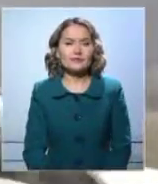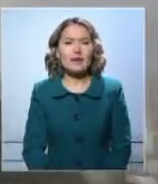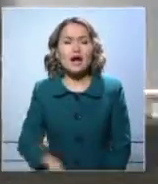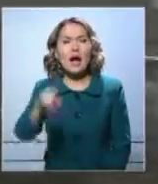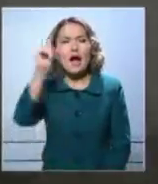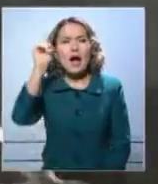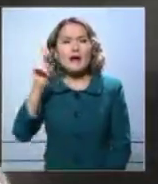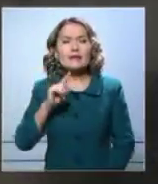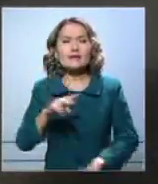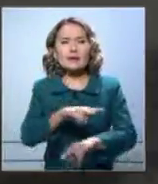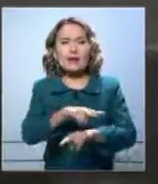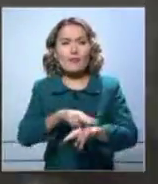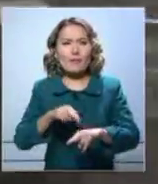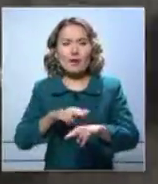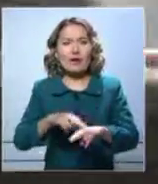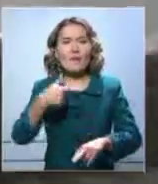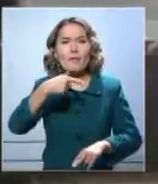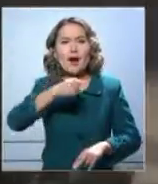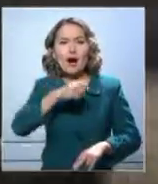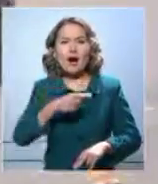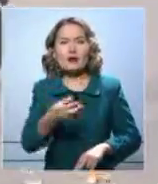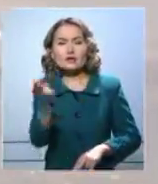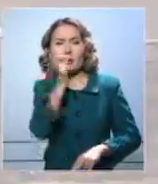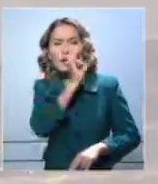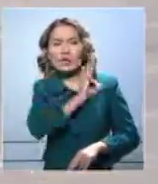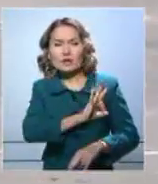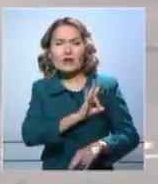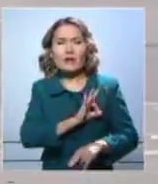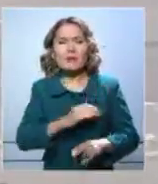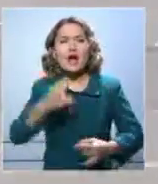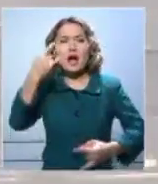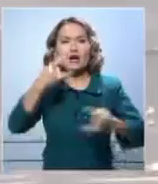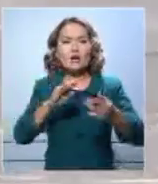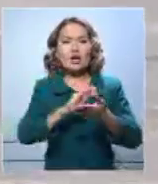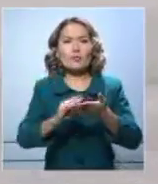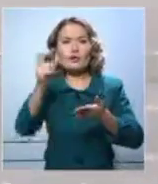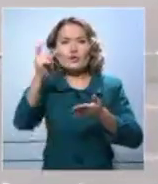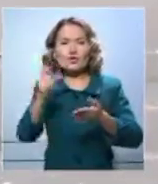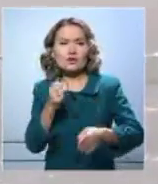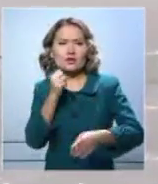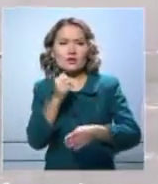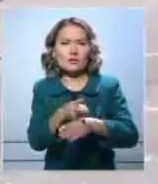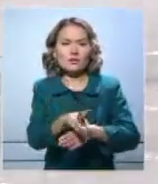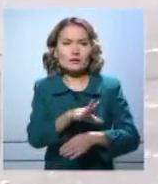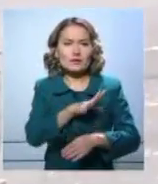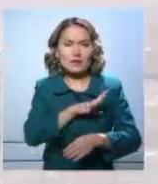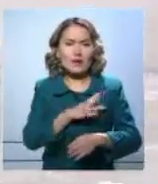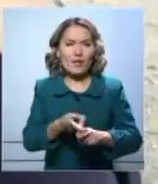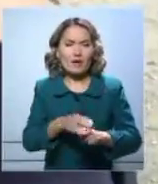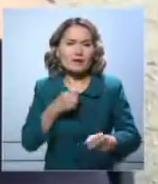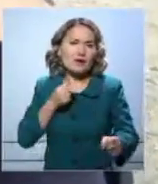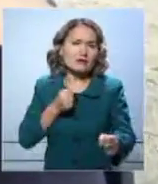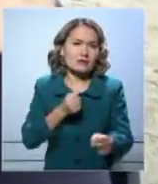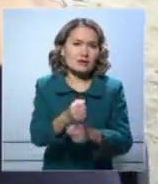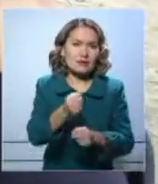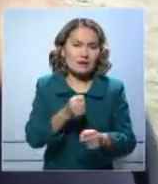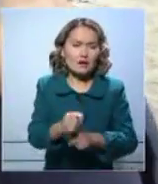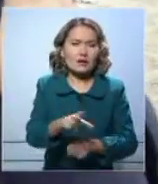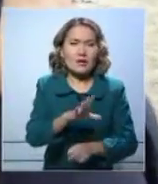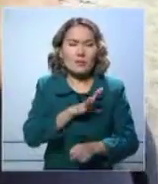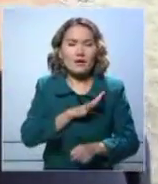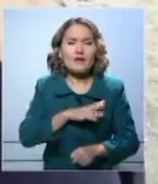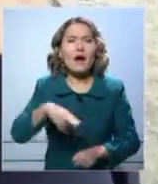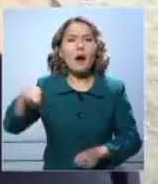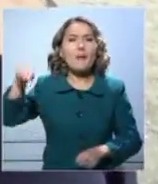Израиль сарбазы көз жасаураған газбен атып, мына жерде журналистерді тықсыруда. Ал мына сәтте күш қолданады. Бұл кадрларды